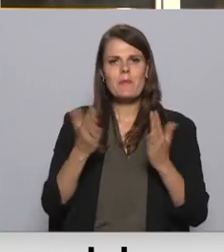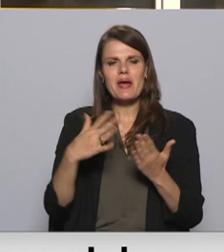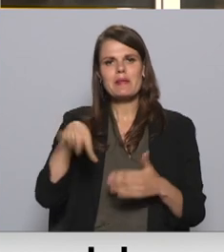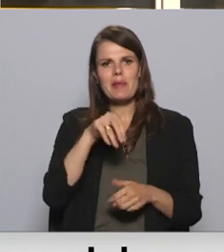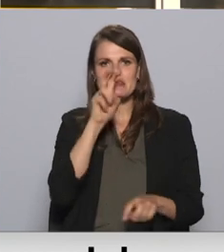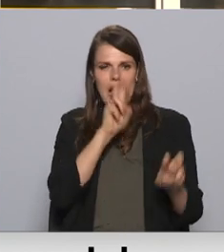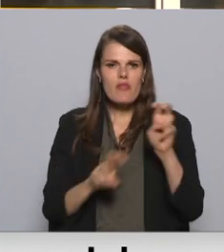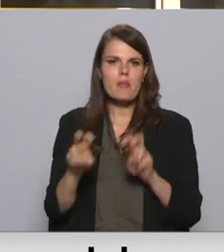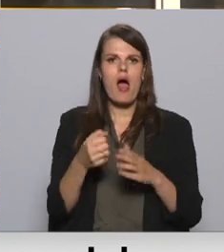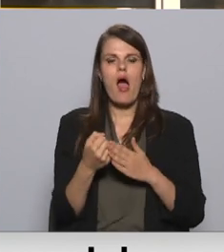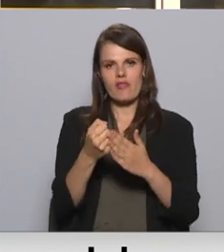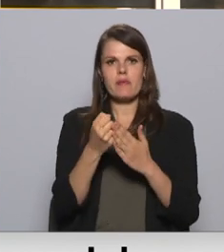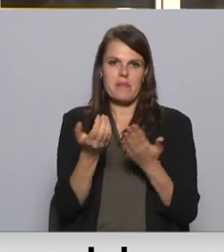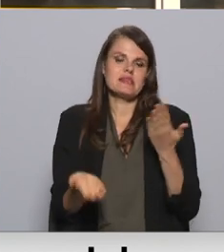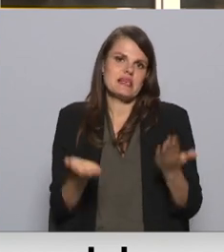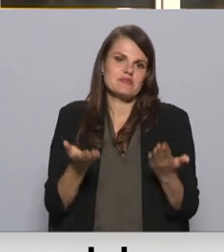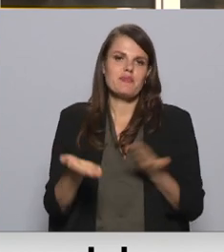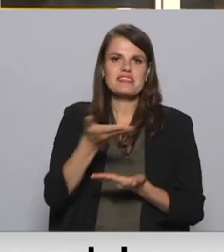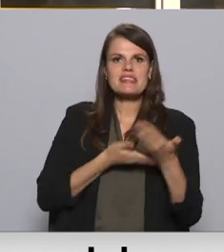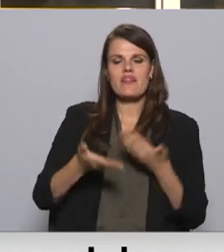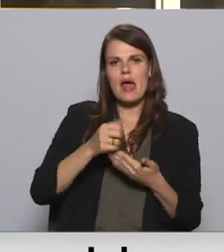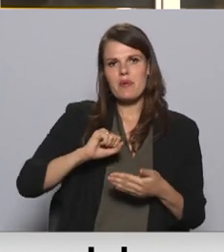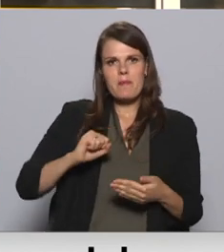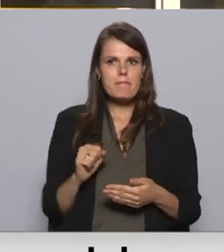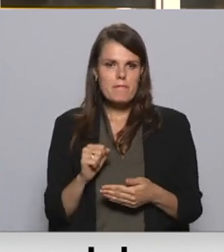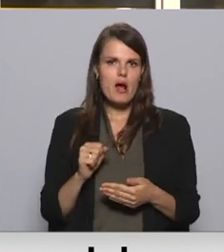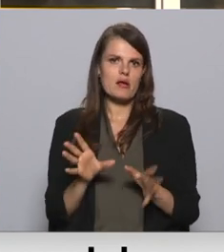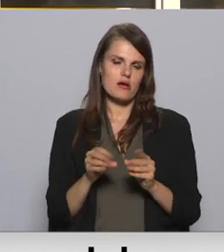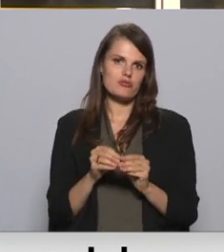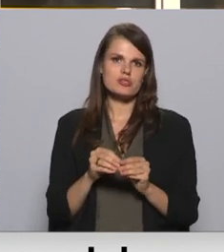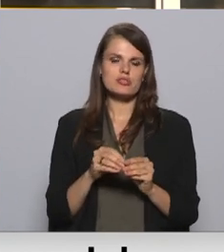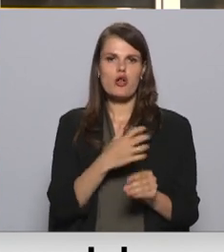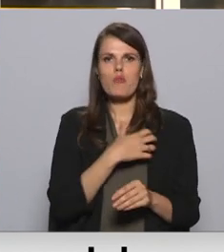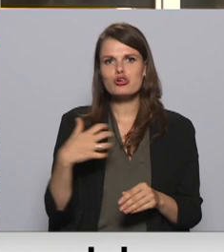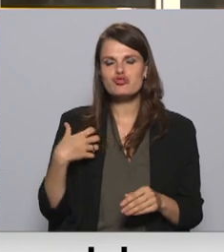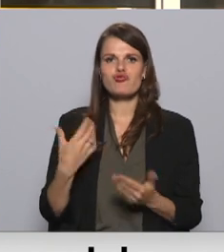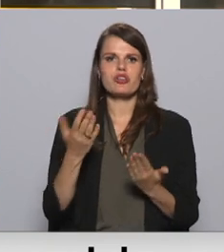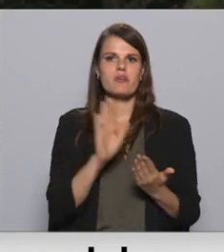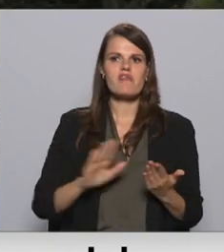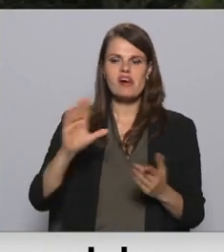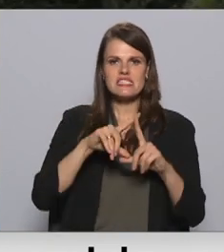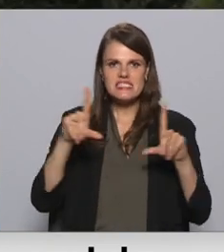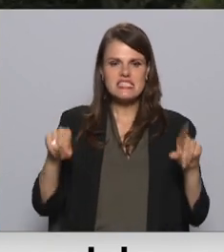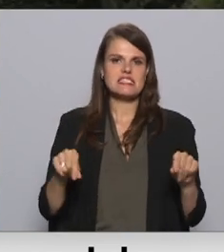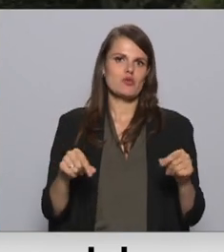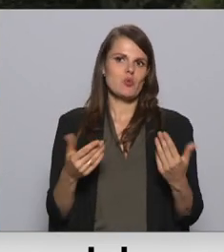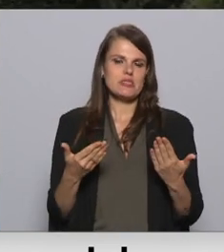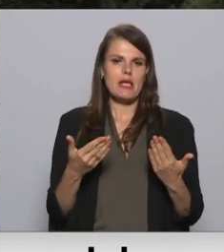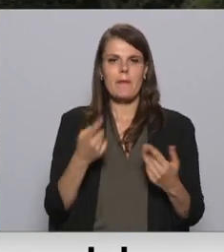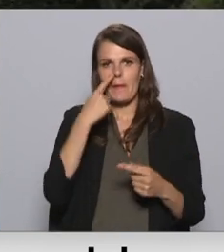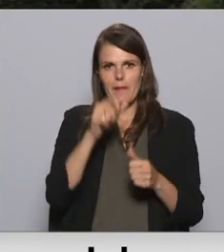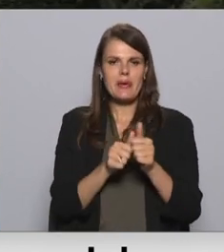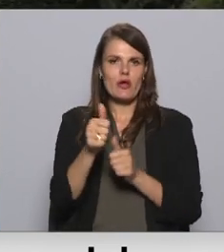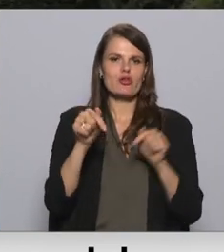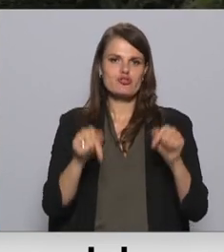atradīsim atbalstītājus iespējams vai sadarbības partnerus ar pašvaldībām, valsts institūcijām, uzņēmējiem.